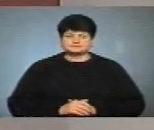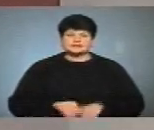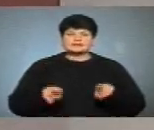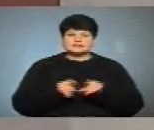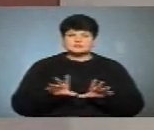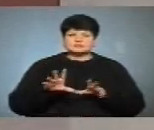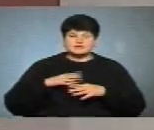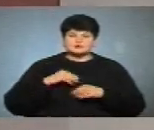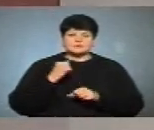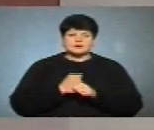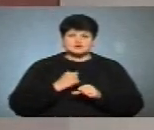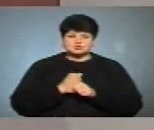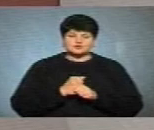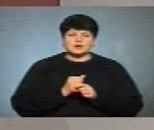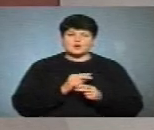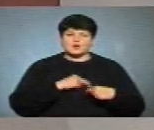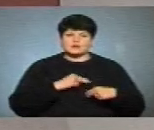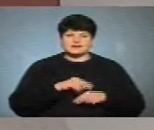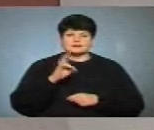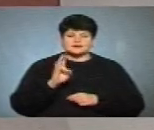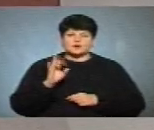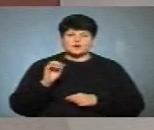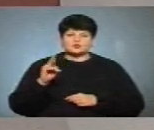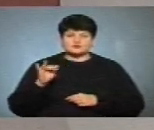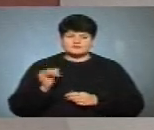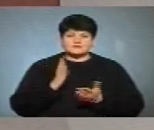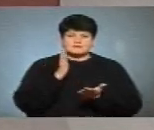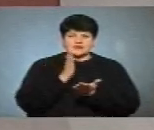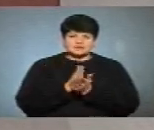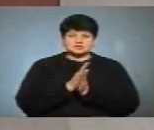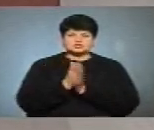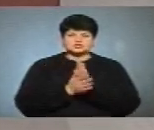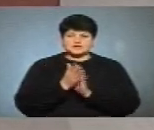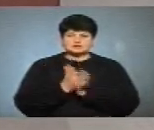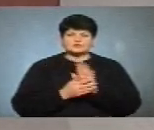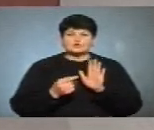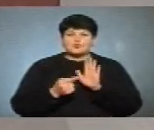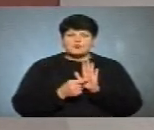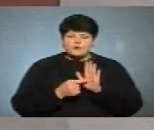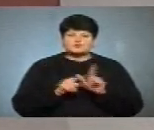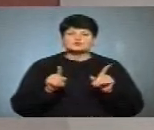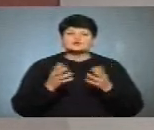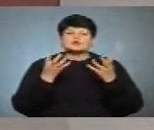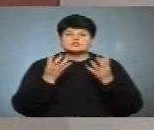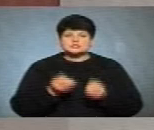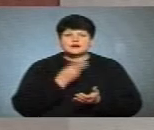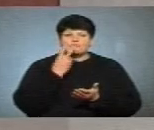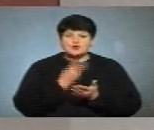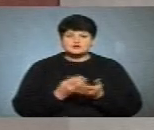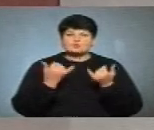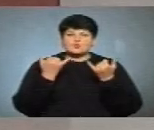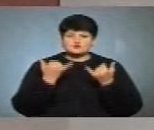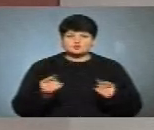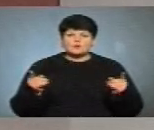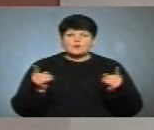Також з нами працює наша колега Надія Коцовська. Вона перекладає прямий ефір жестовою мовою. Що ще покажемо сьогодні?